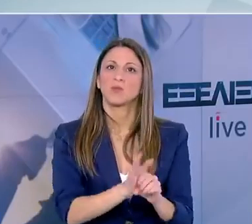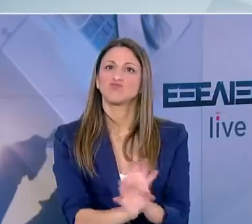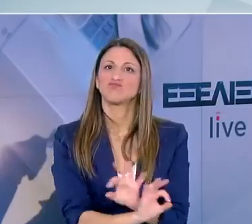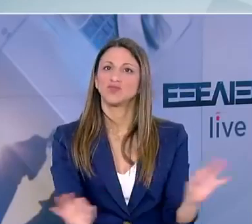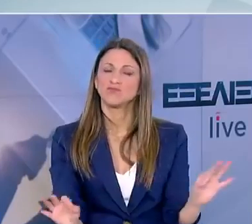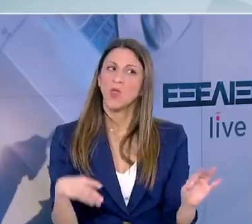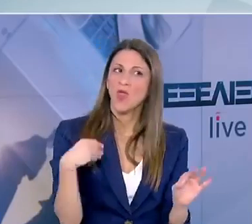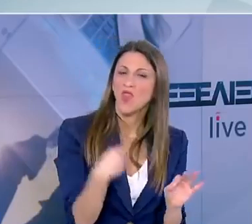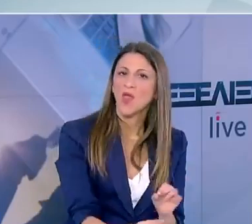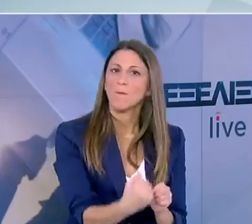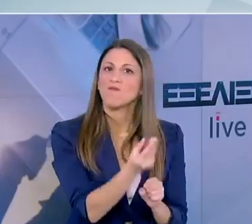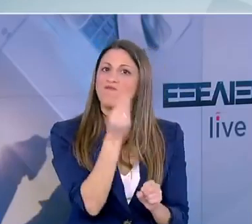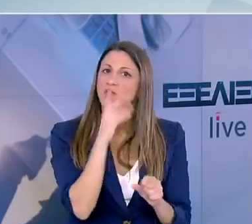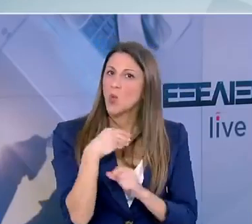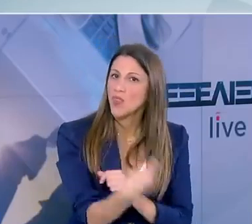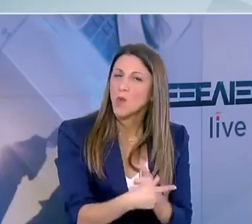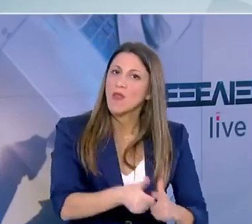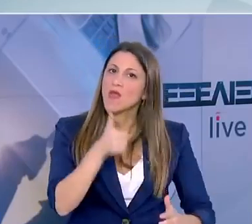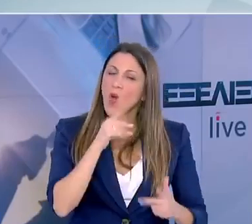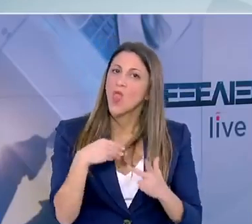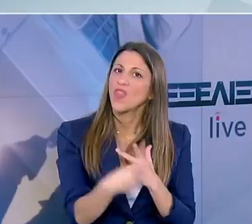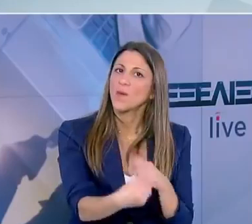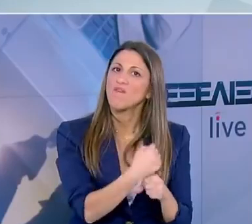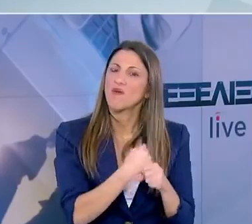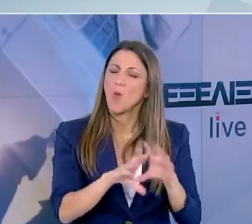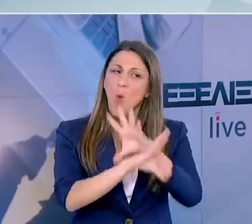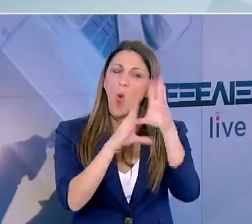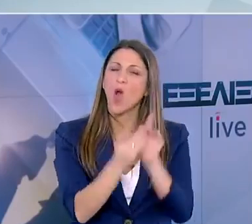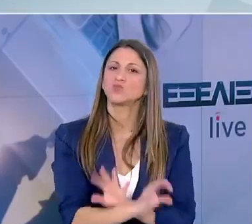κάτι το οποίο θα το εγγυηθούμε με κάθε τρόπο. Σε συνέχεια,